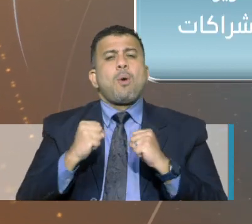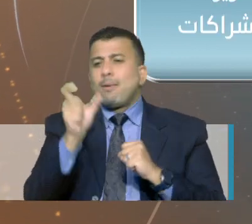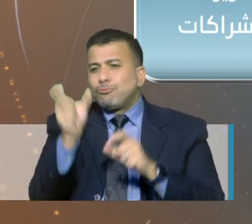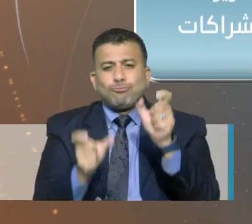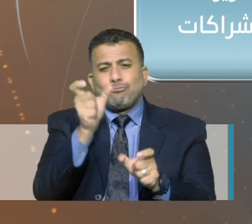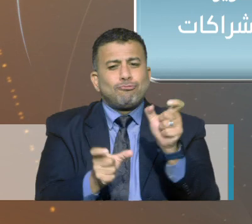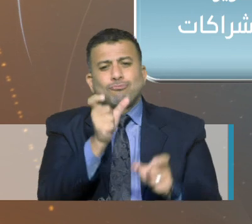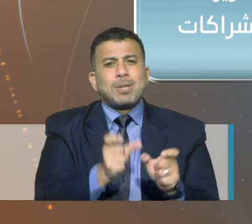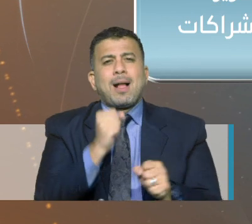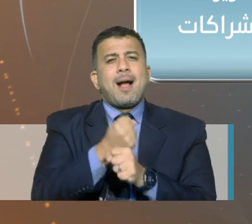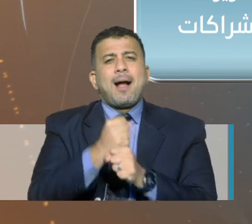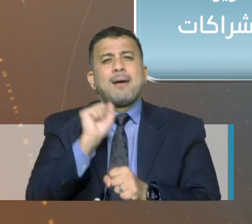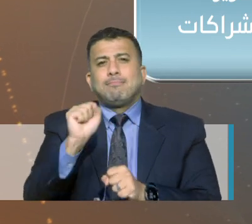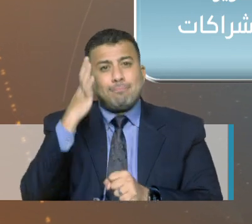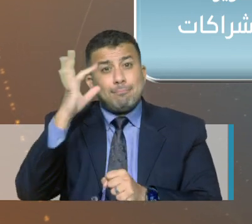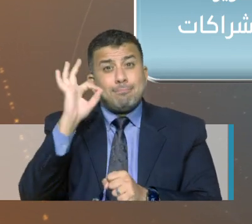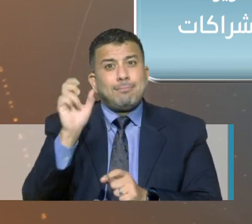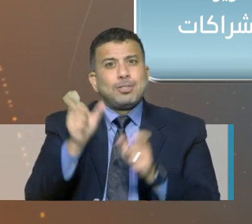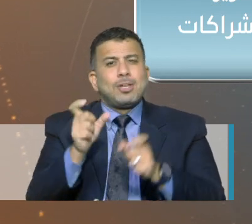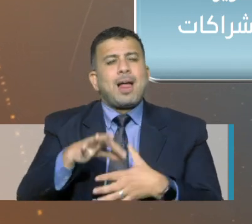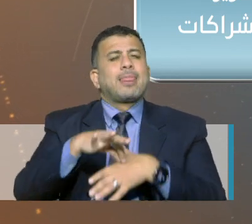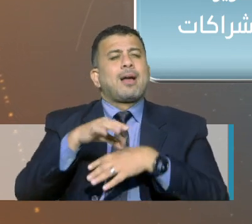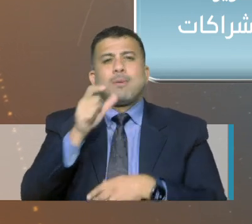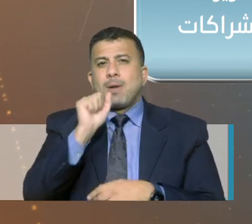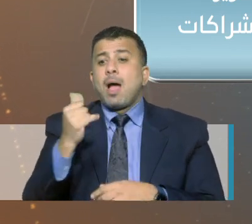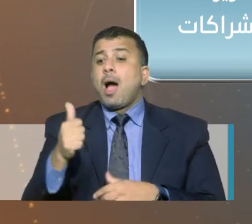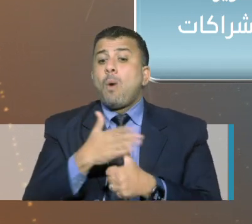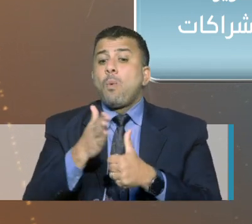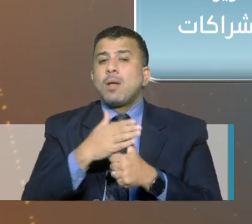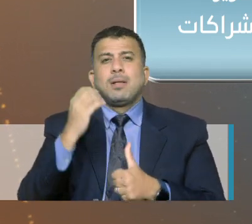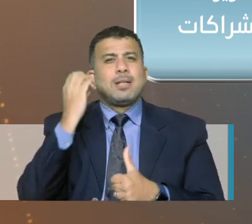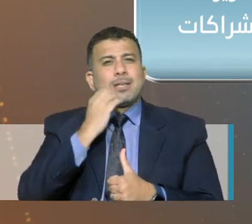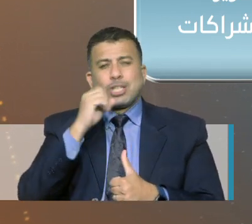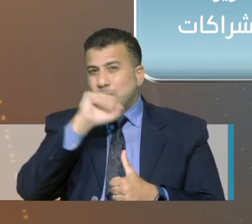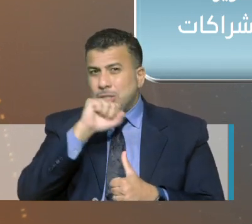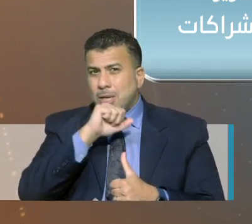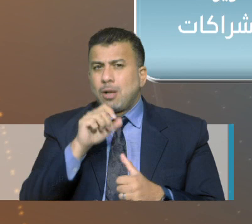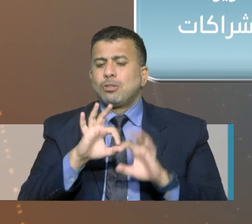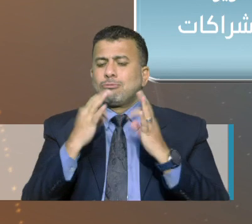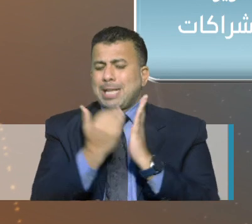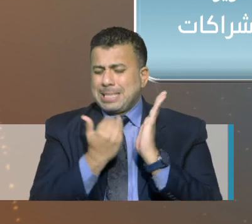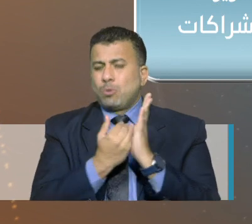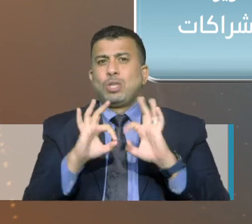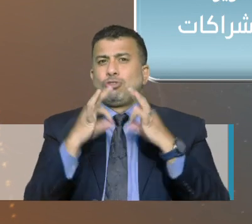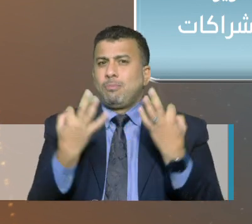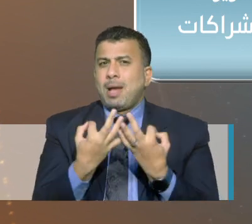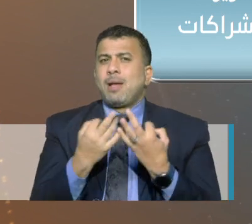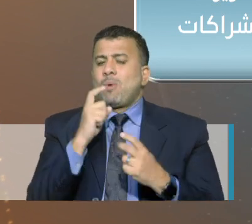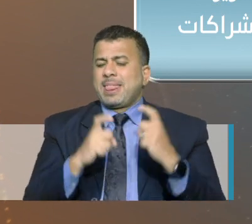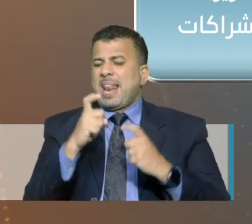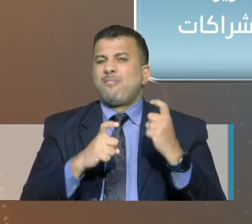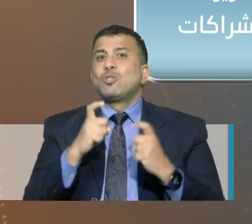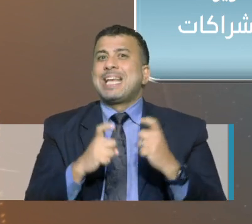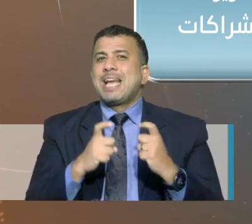البشريه العامله في المجالات المتعلقه باولويات الاماره الاقتصاديه والاجتماعيه وتعزيز